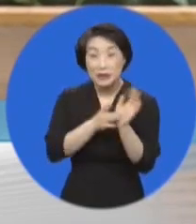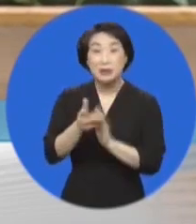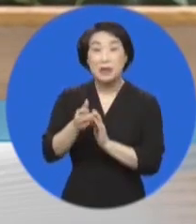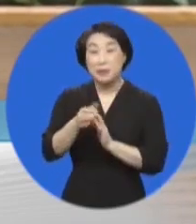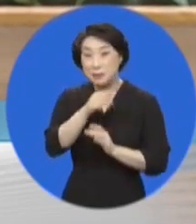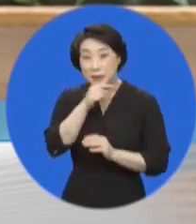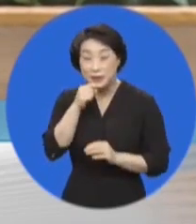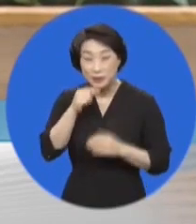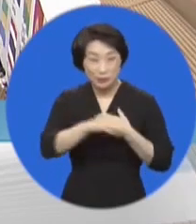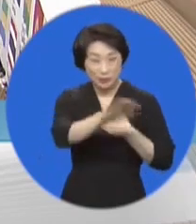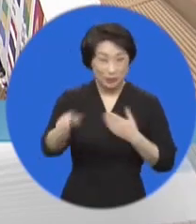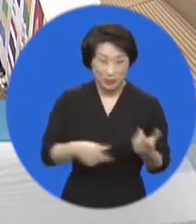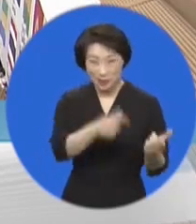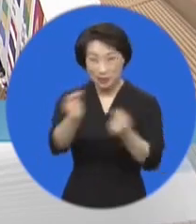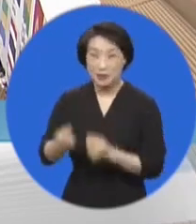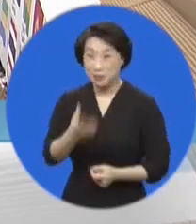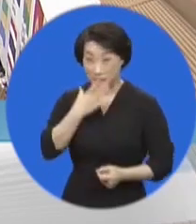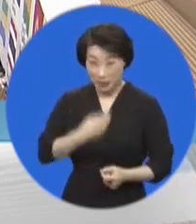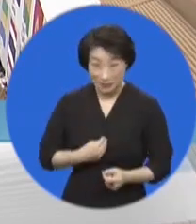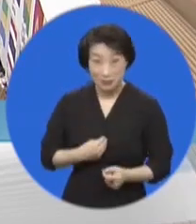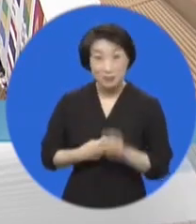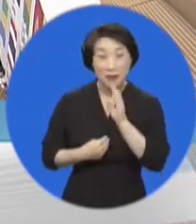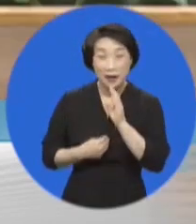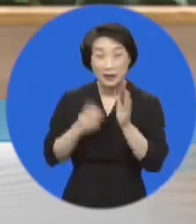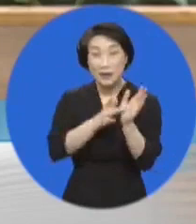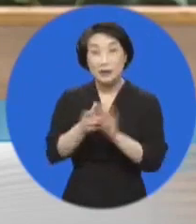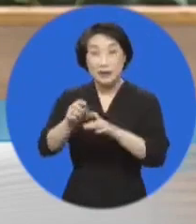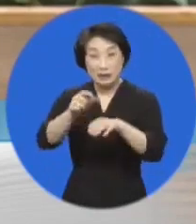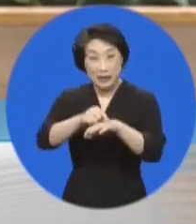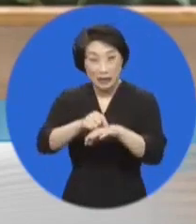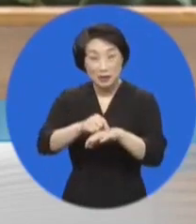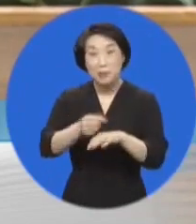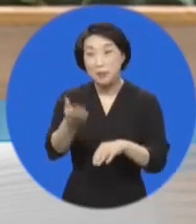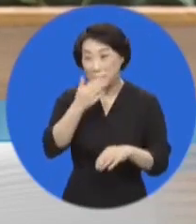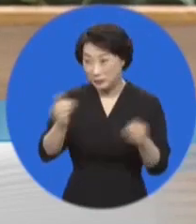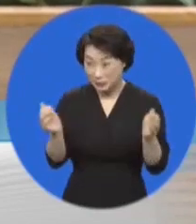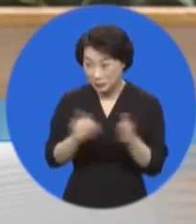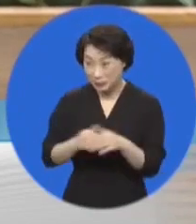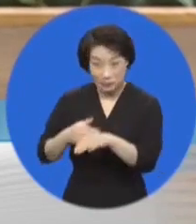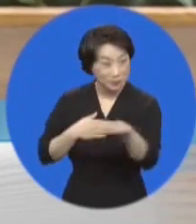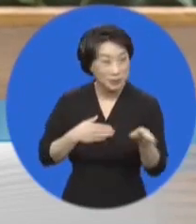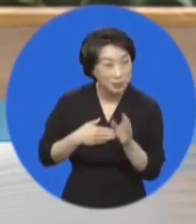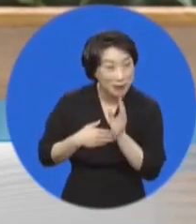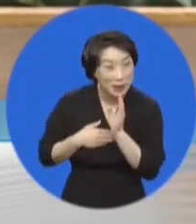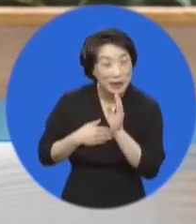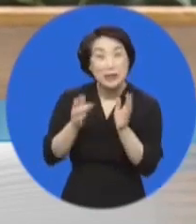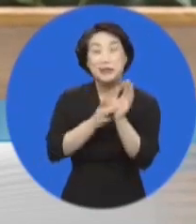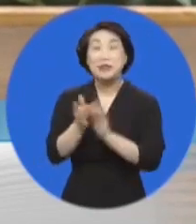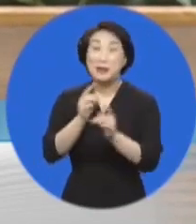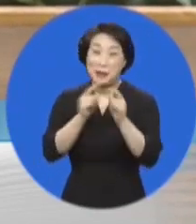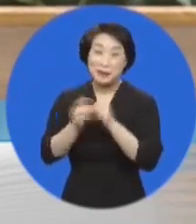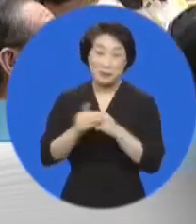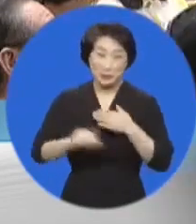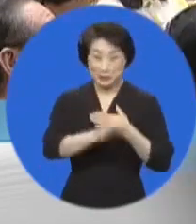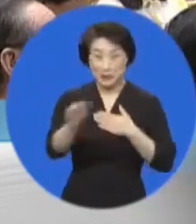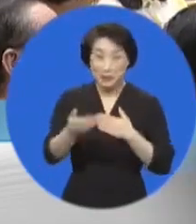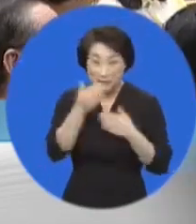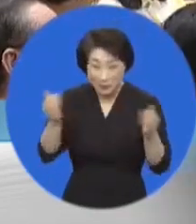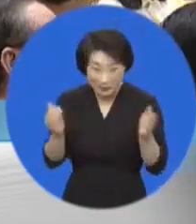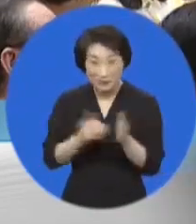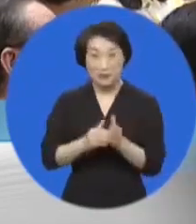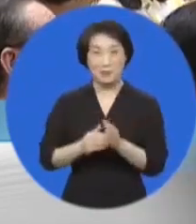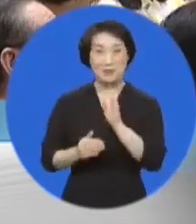예수의 피를 마셨어요. 그의 살을 먹었어요. 그의 말씀을 먹었어요.